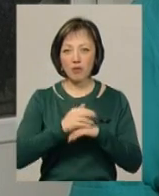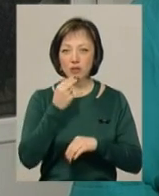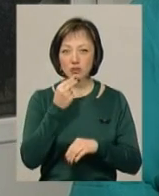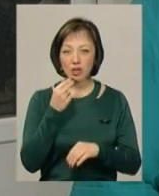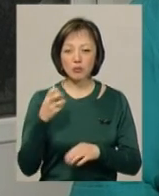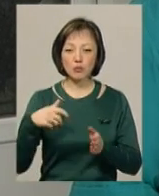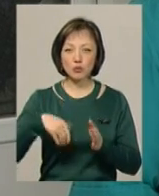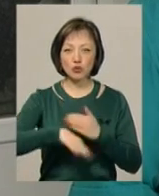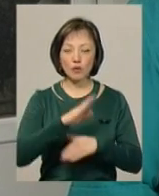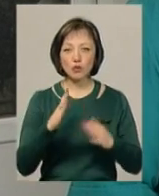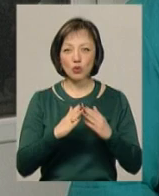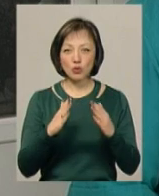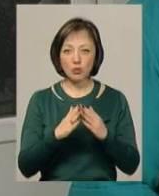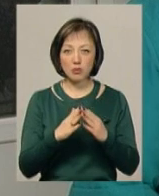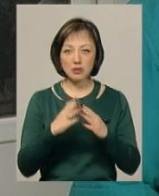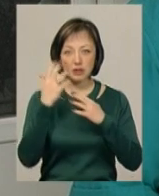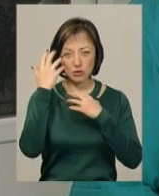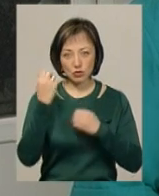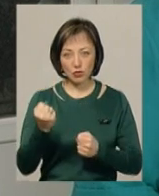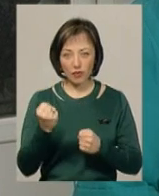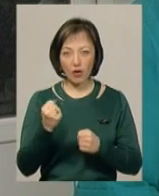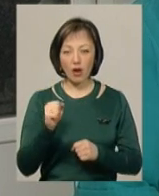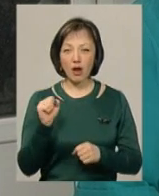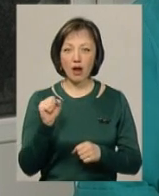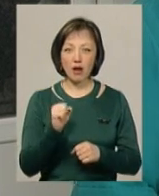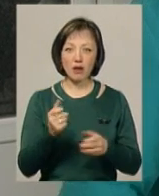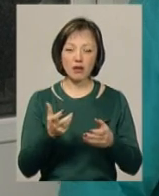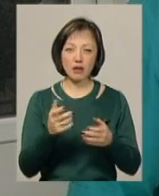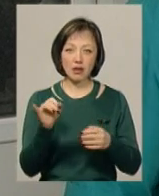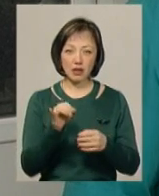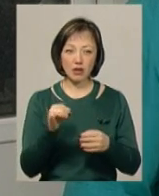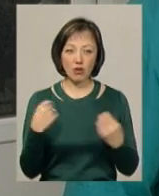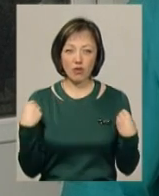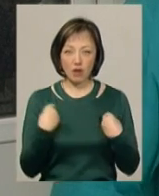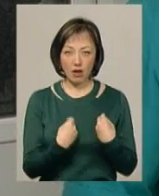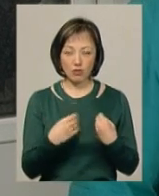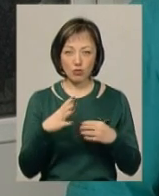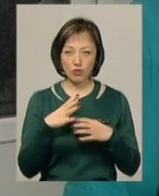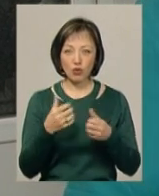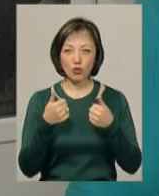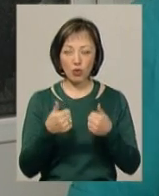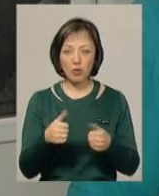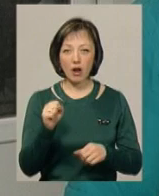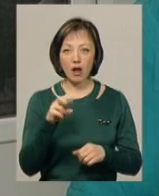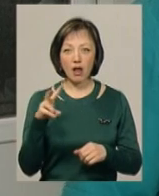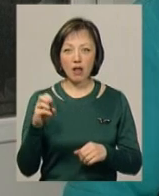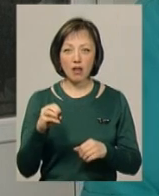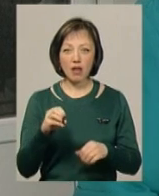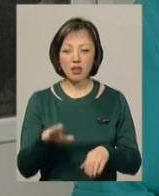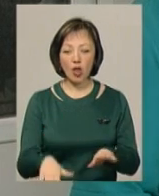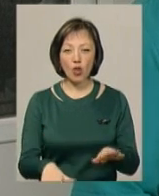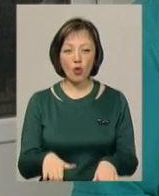додому і, відповідно, заснув. І отримав, тут вдягнутий був добре, але на ногах